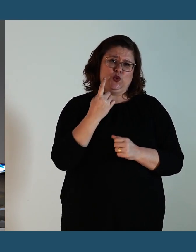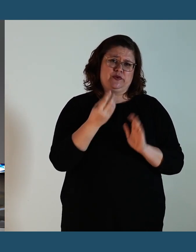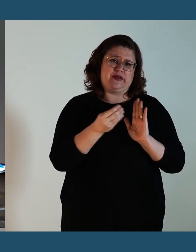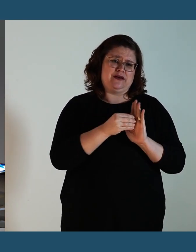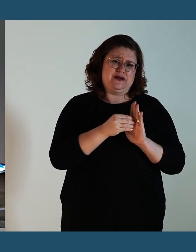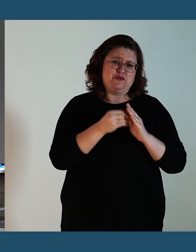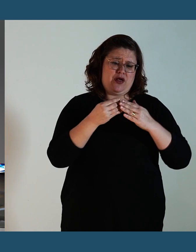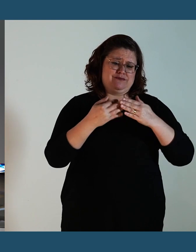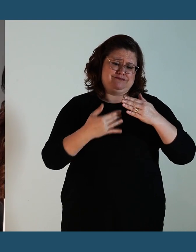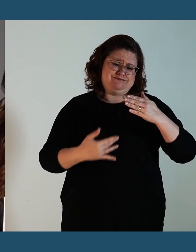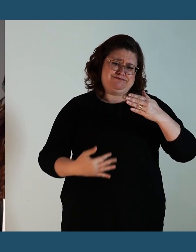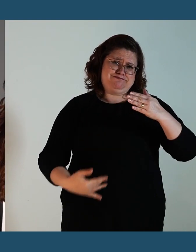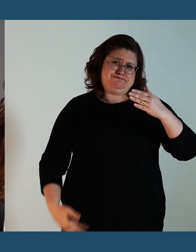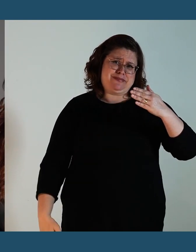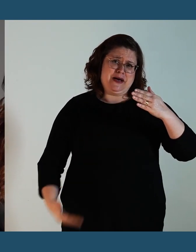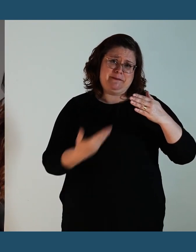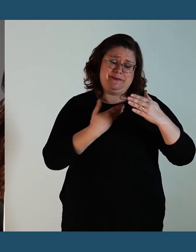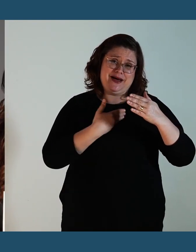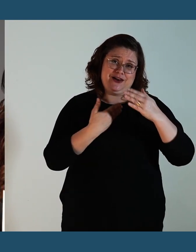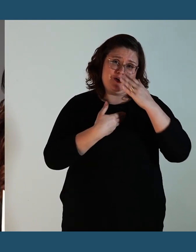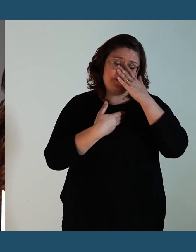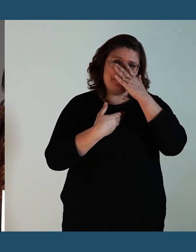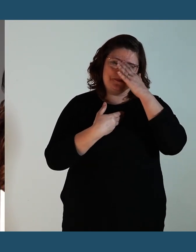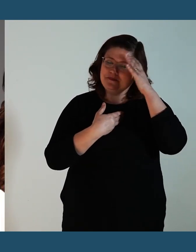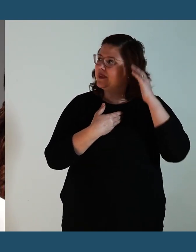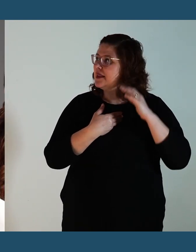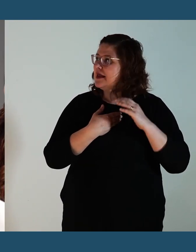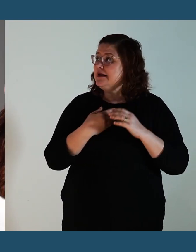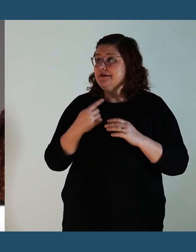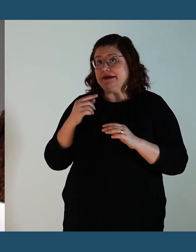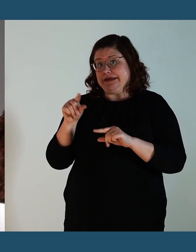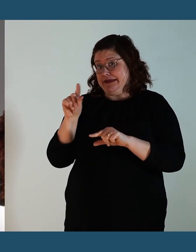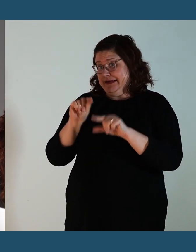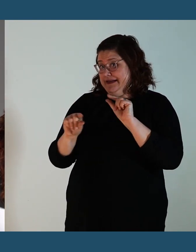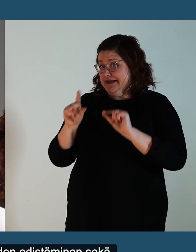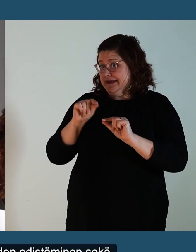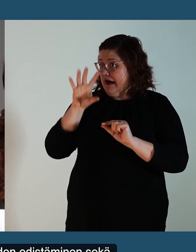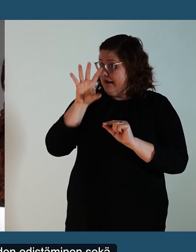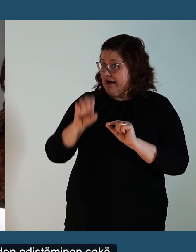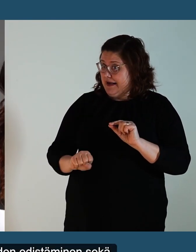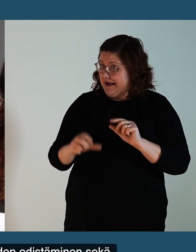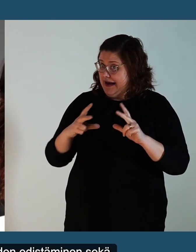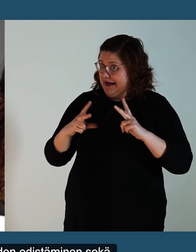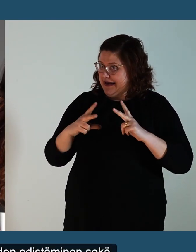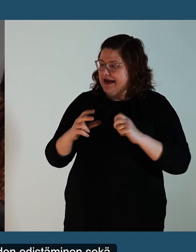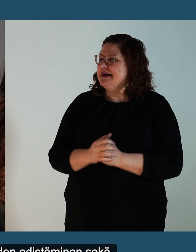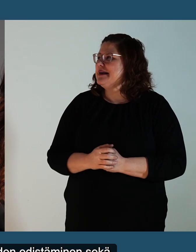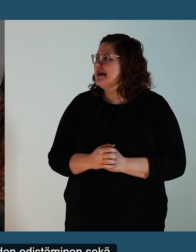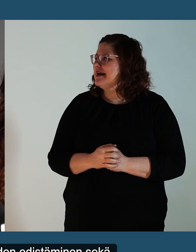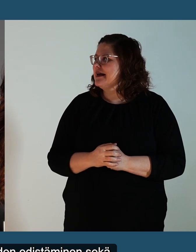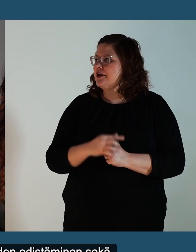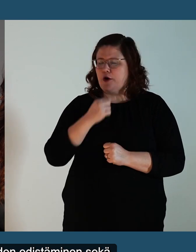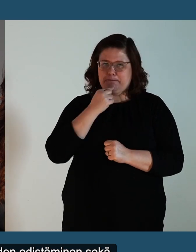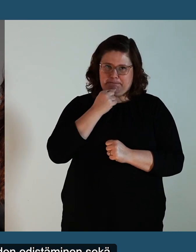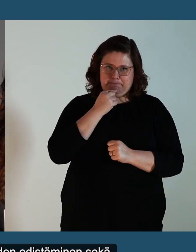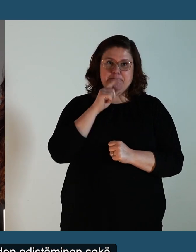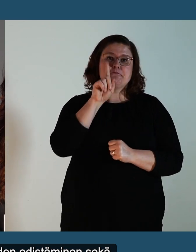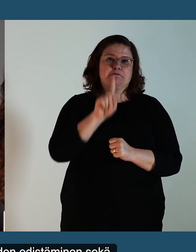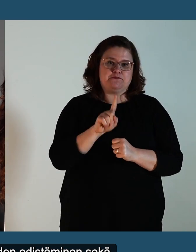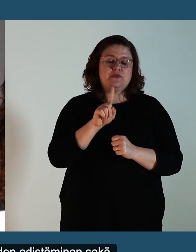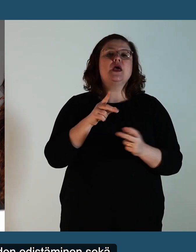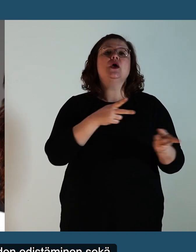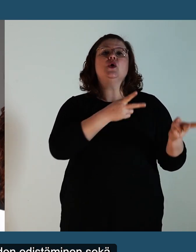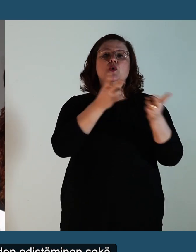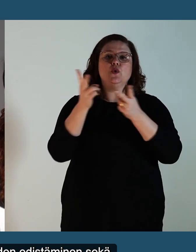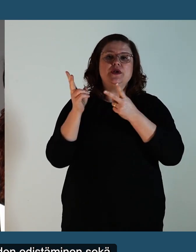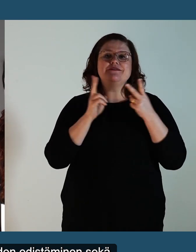valtava litania, mutta vähän jos pientä valintaa, että kaikki ehtii. No ensimmäinen on, että